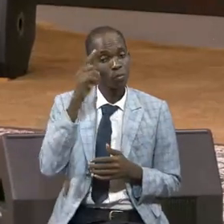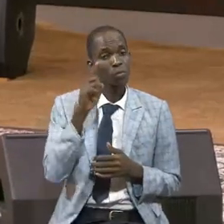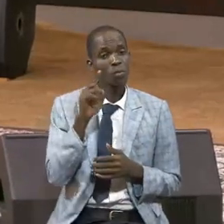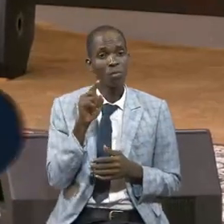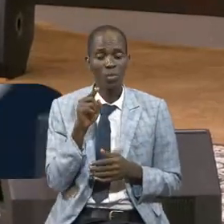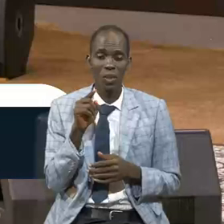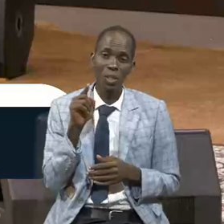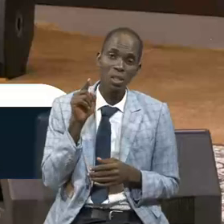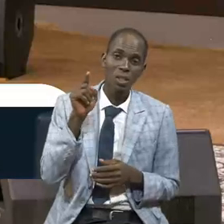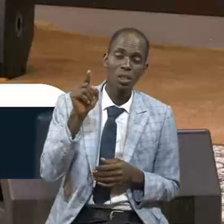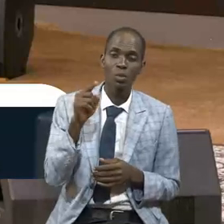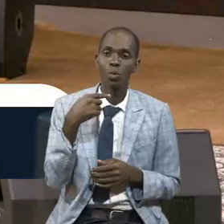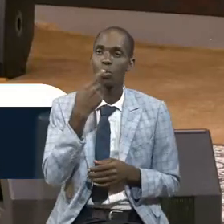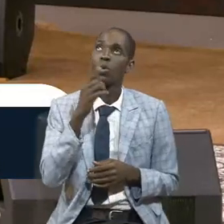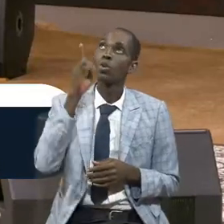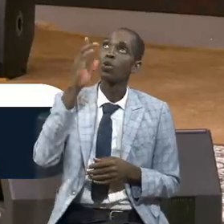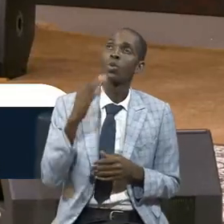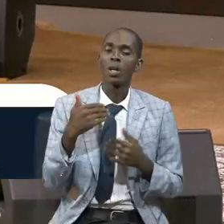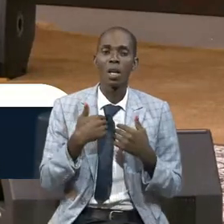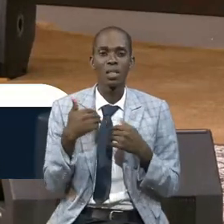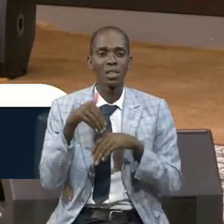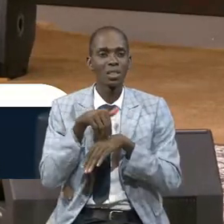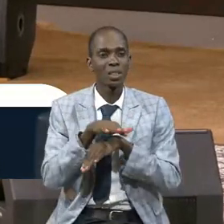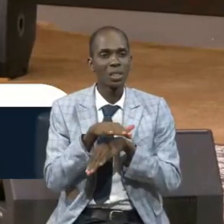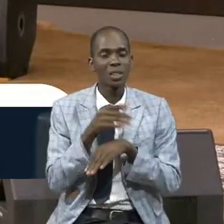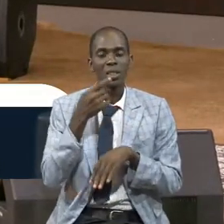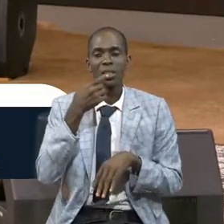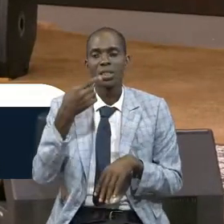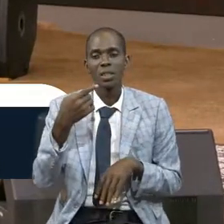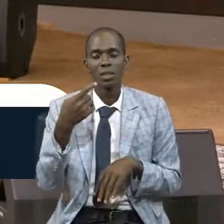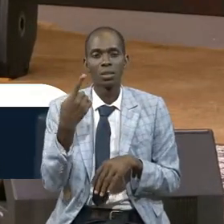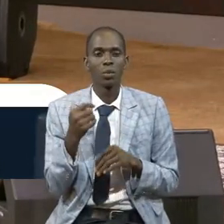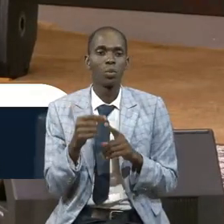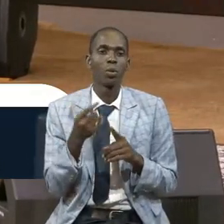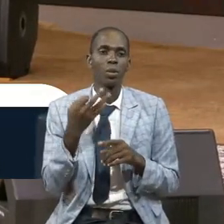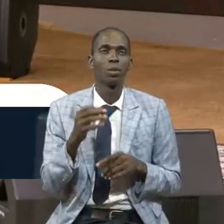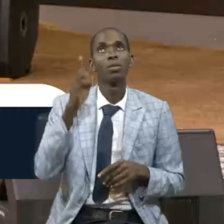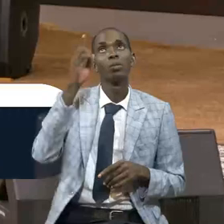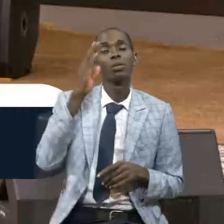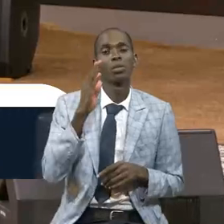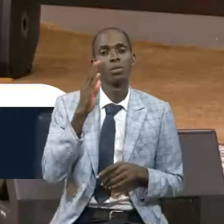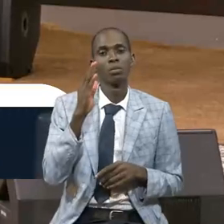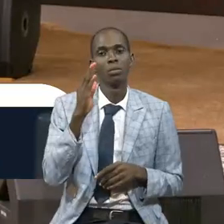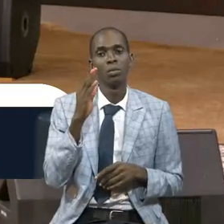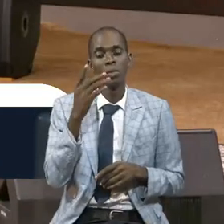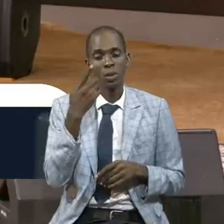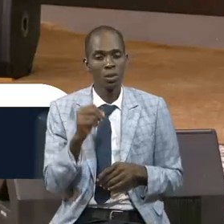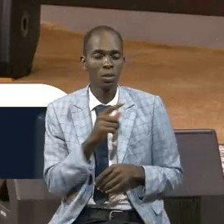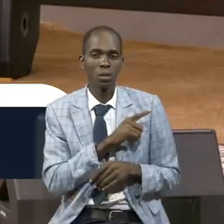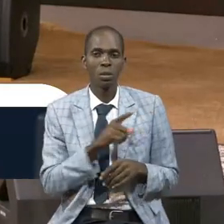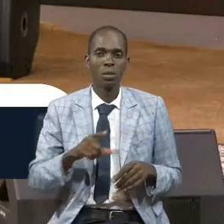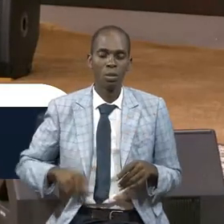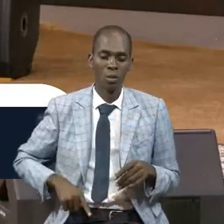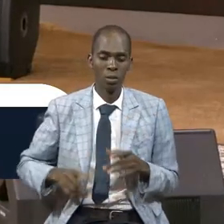Car celui que Dieu a envoyé dit les paroles de Dieu. » Le